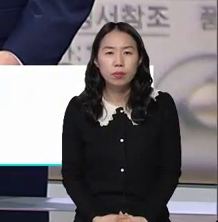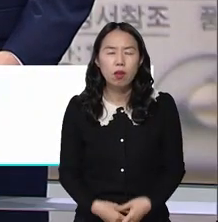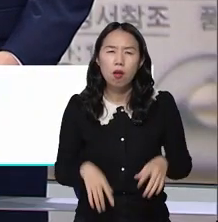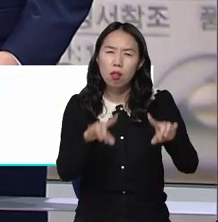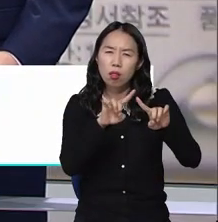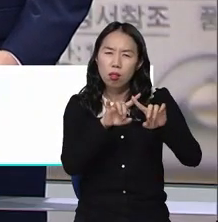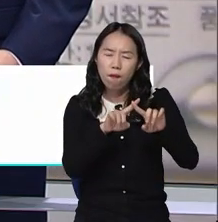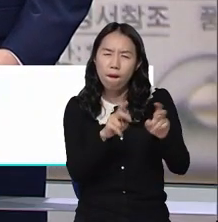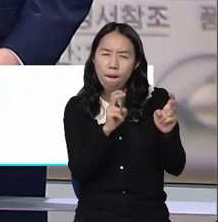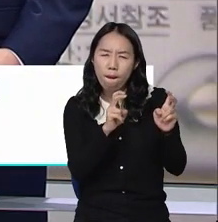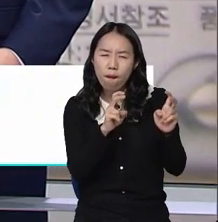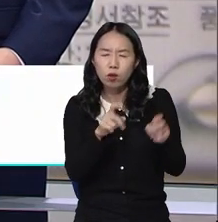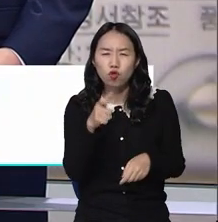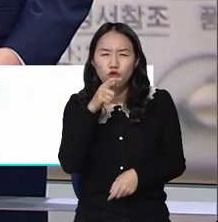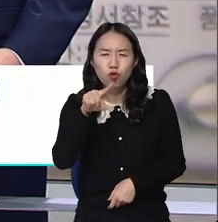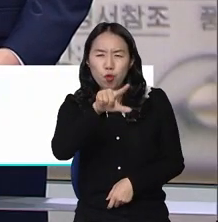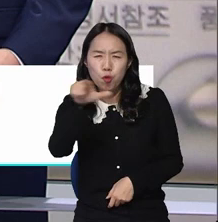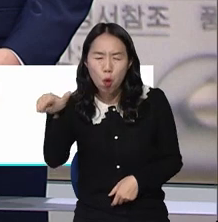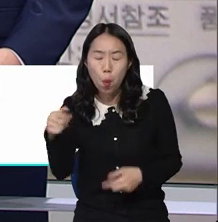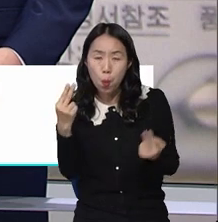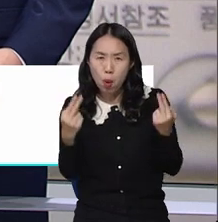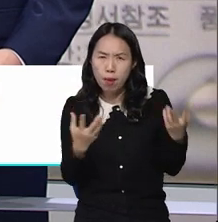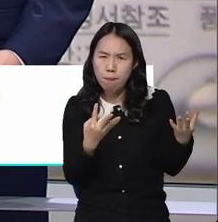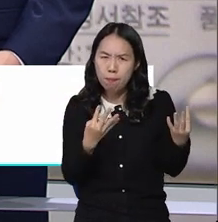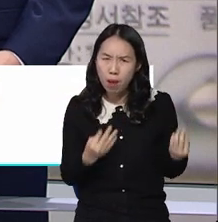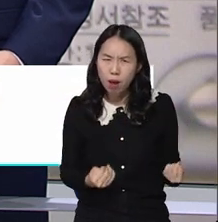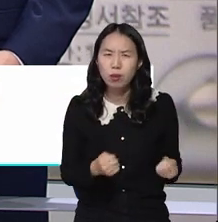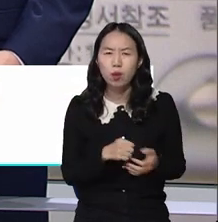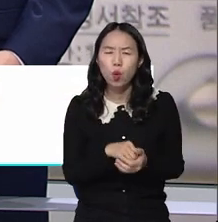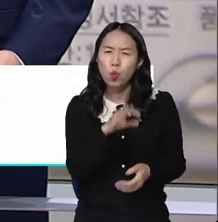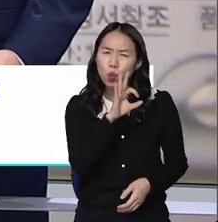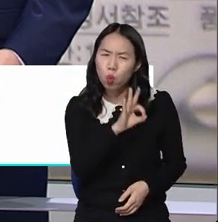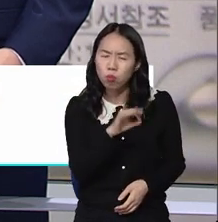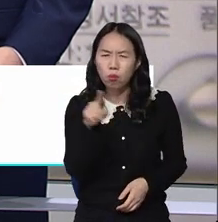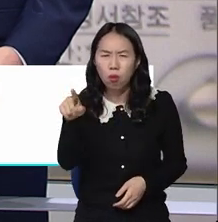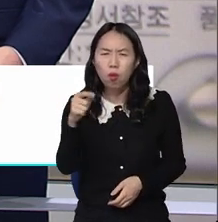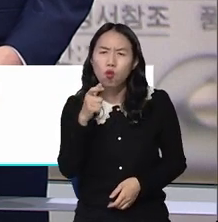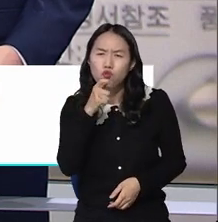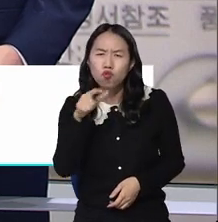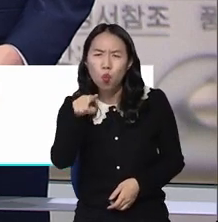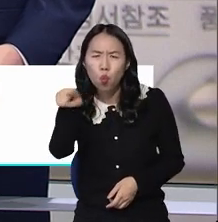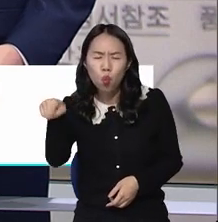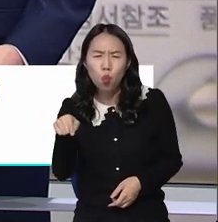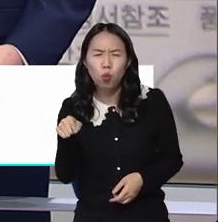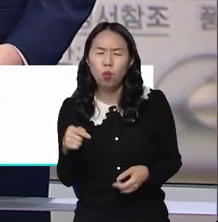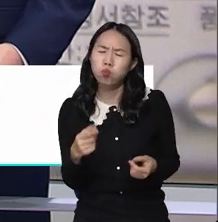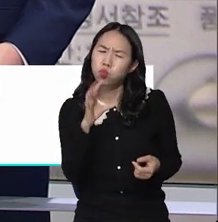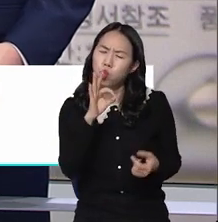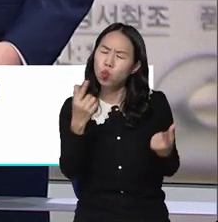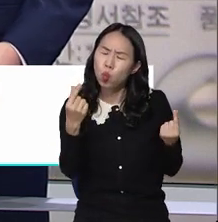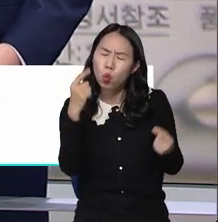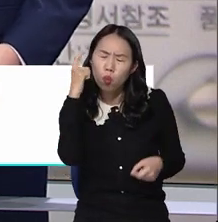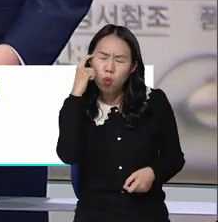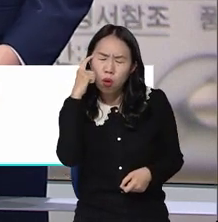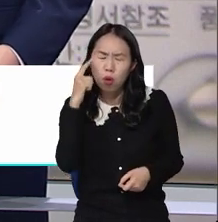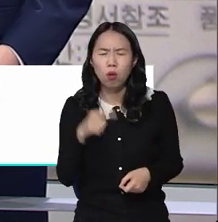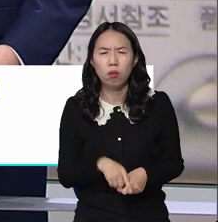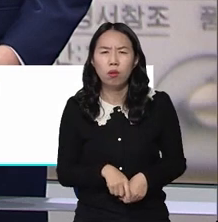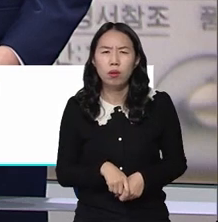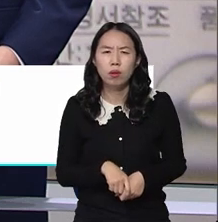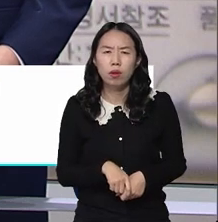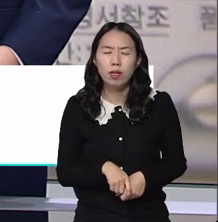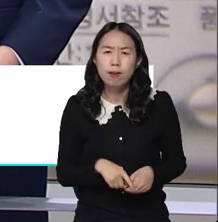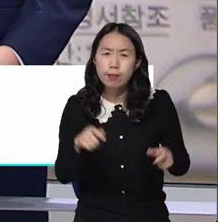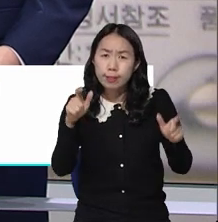전력 발전량이 수도권보다 월등히 많은 비수도권의 전기요금이 수도권과 같은 건 문제라는 지적이 많았는데요. 이를 해결하기